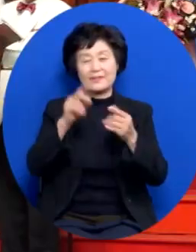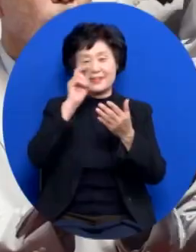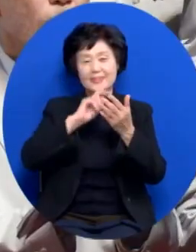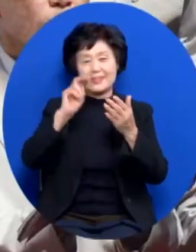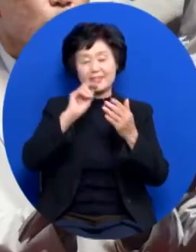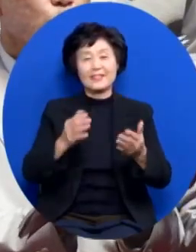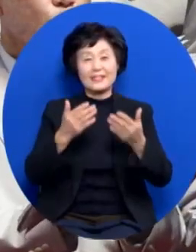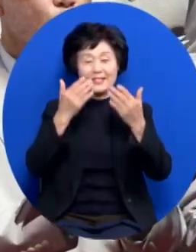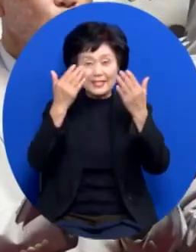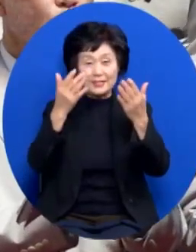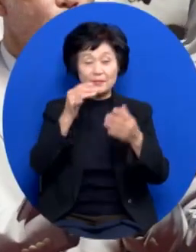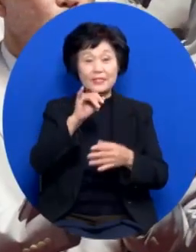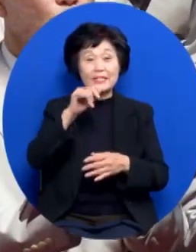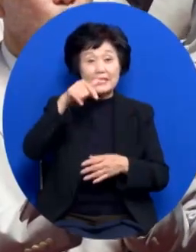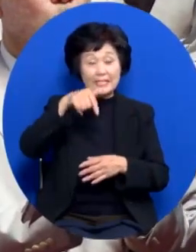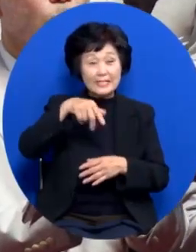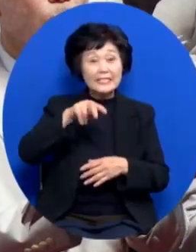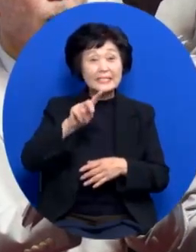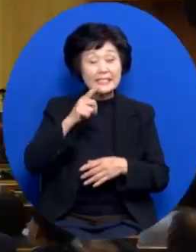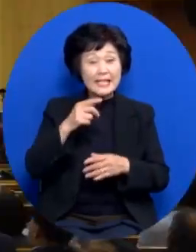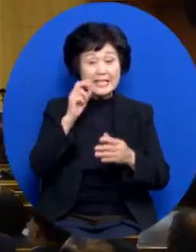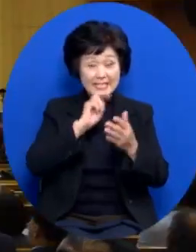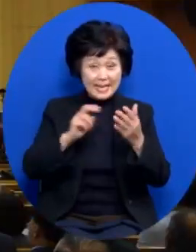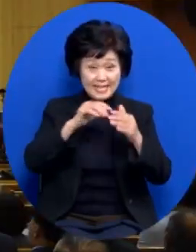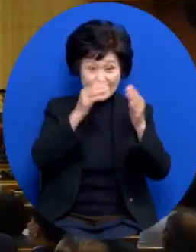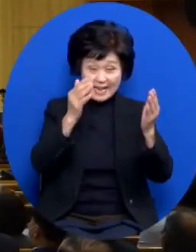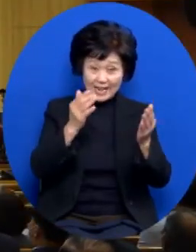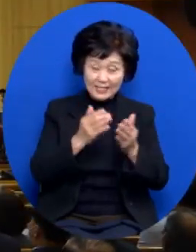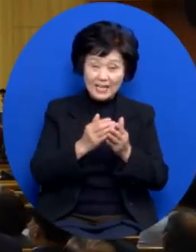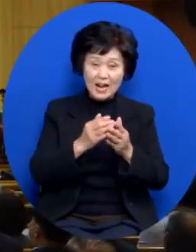익산 장로합창단은 국내외 찬양 공연을 비롯해